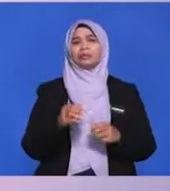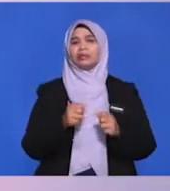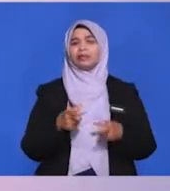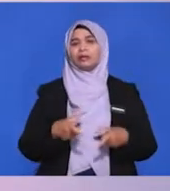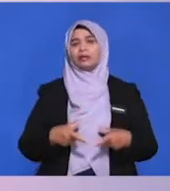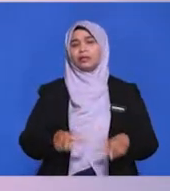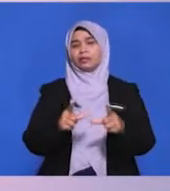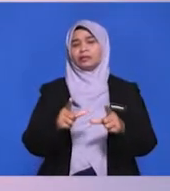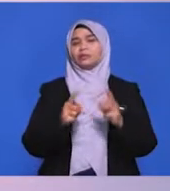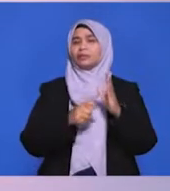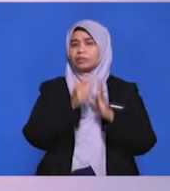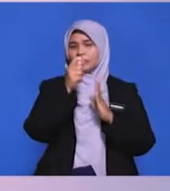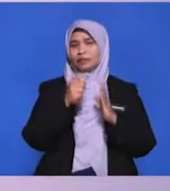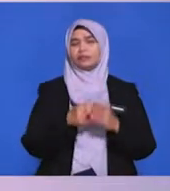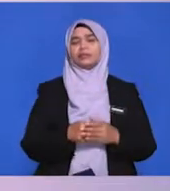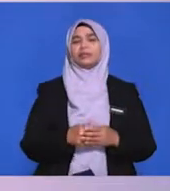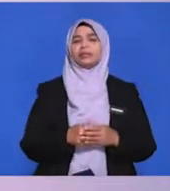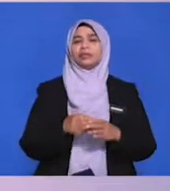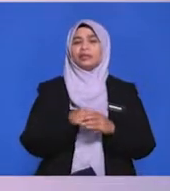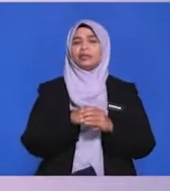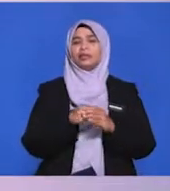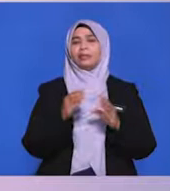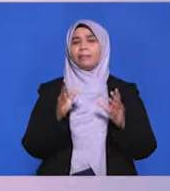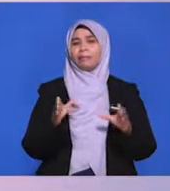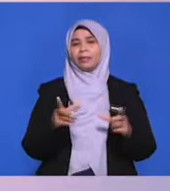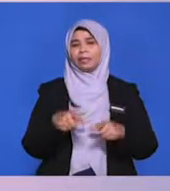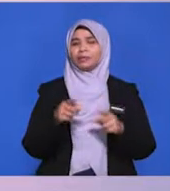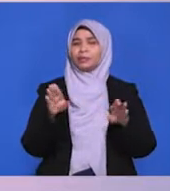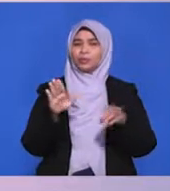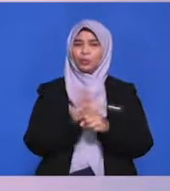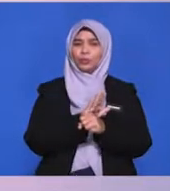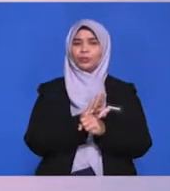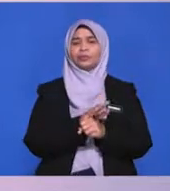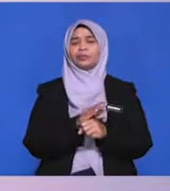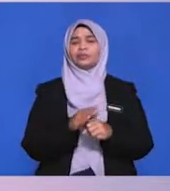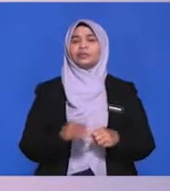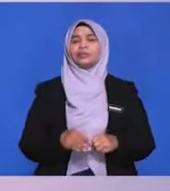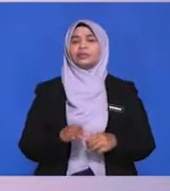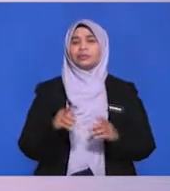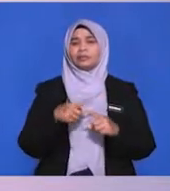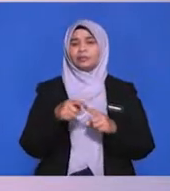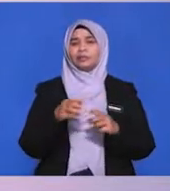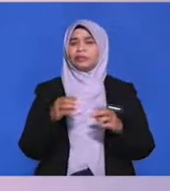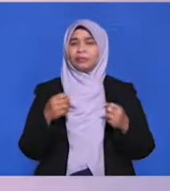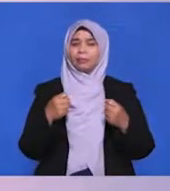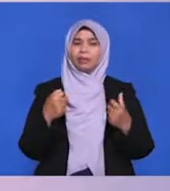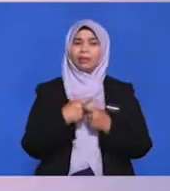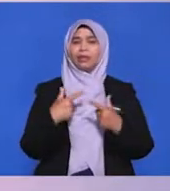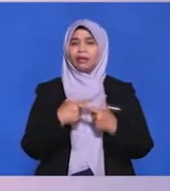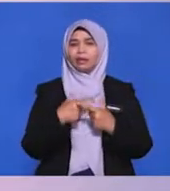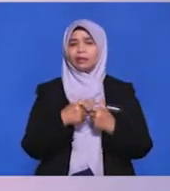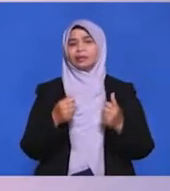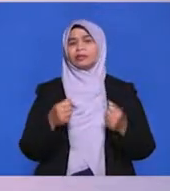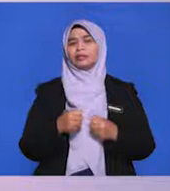dengan kelajuan yang tinggi di dalam bekas tertutup apabila molekul gas ini berlanggar dengan